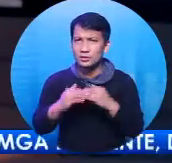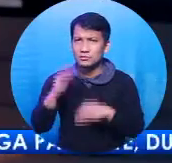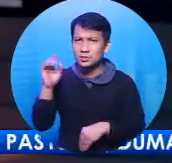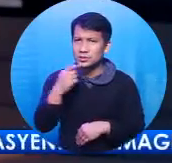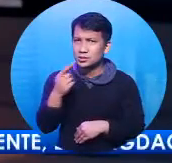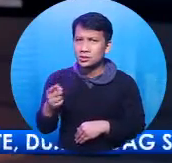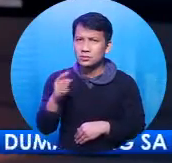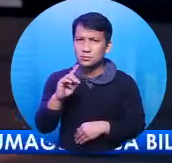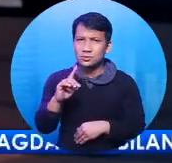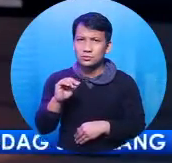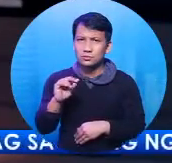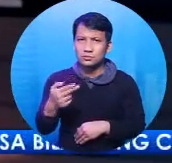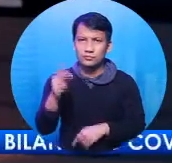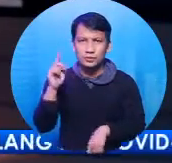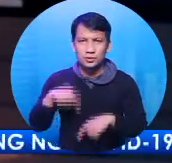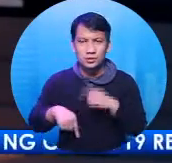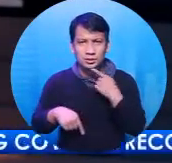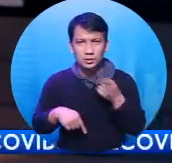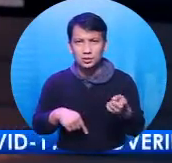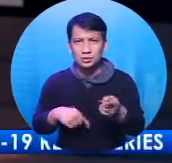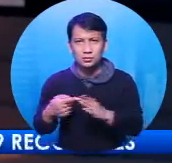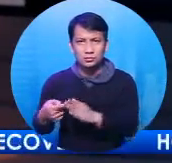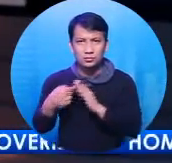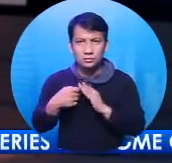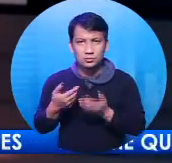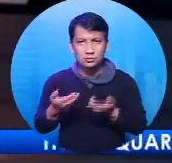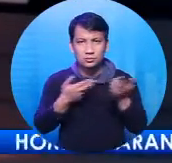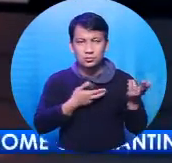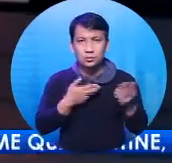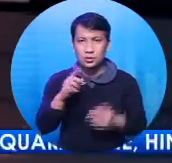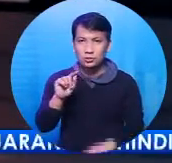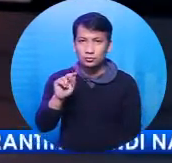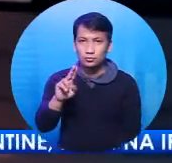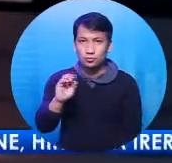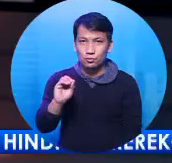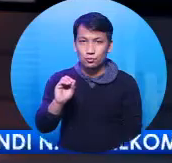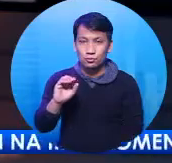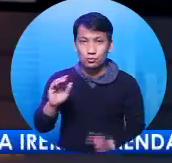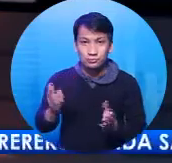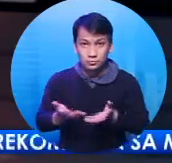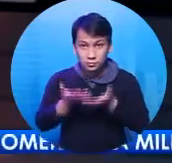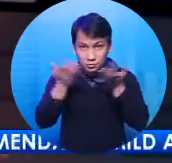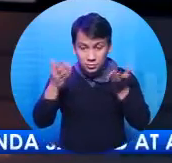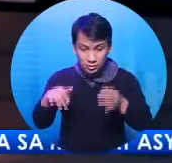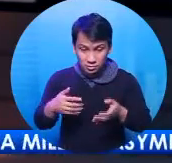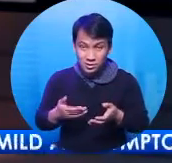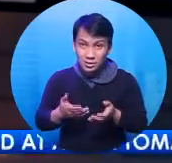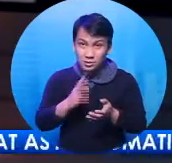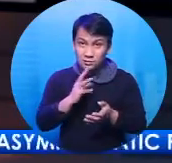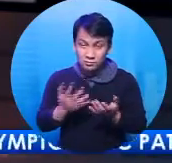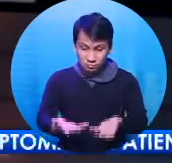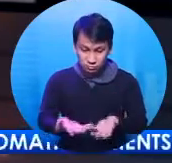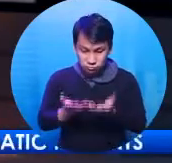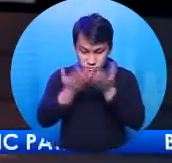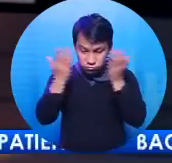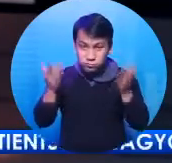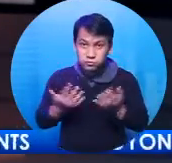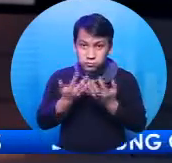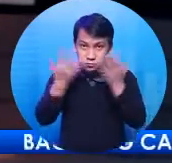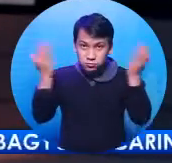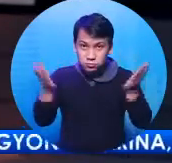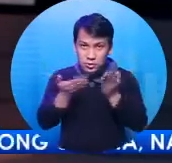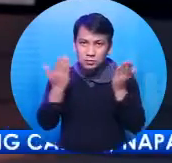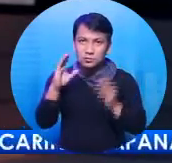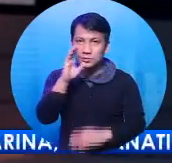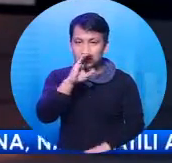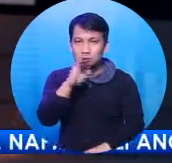Sinabi na ng DOH na hindi nila rekomendado ang tuob o pagpapasingaw bilang gamot sa COVID-19. Pero ang Cebu